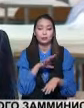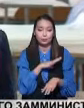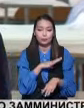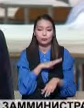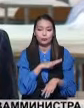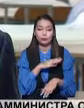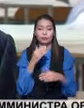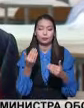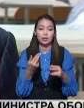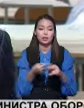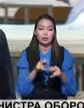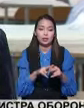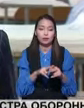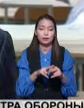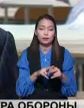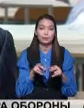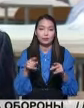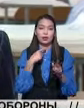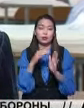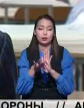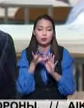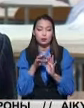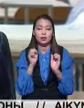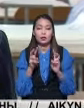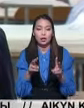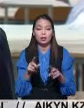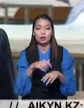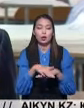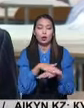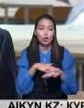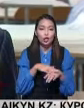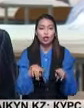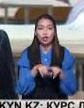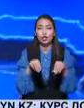значит, именно решить на референдуме. Как народ решит, так оно и будет.